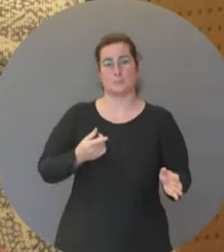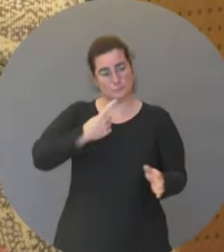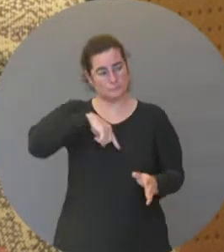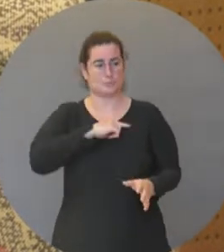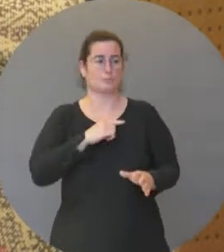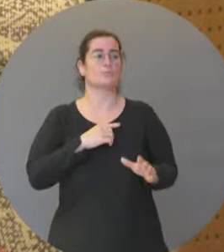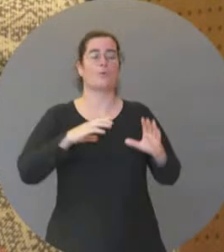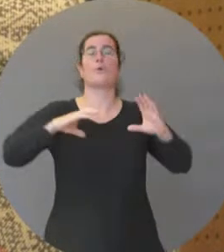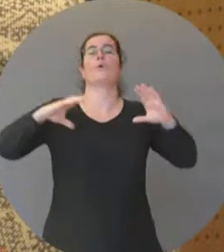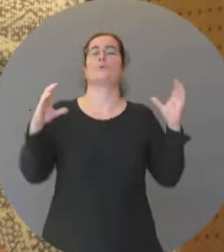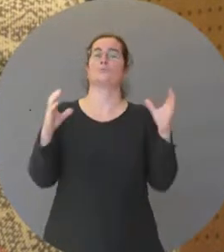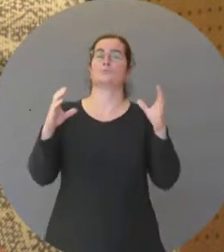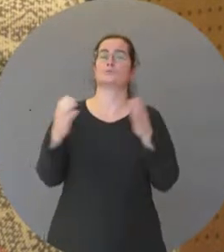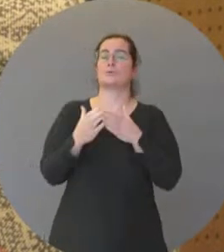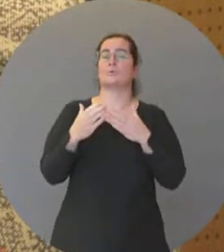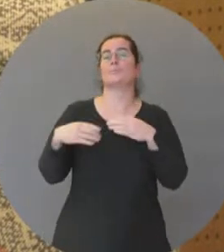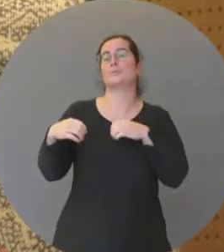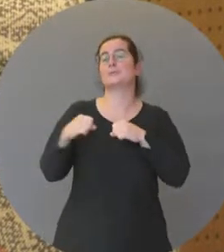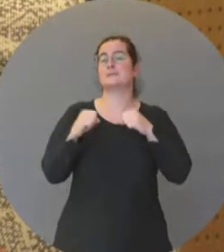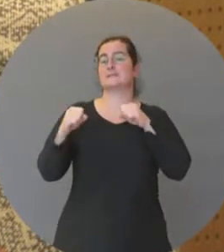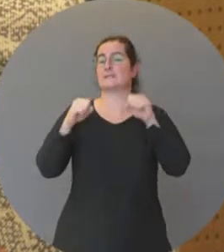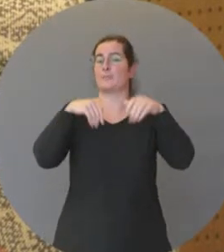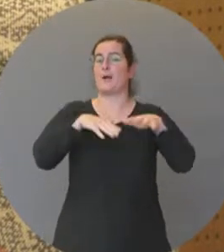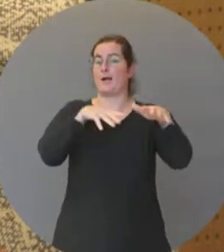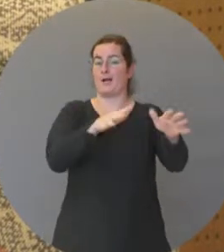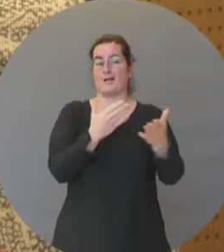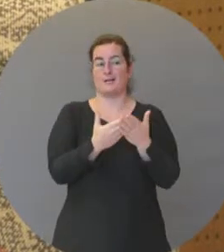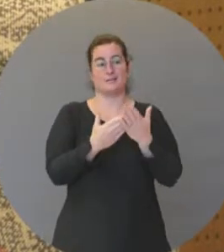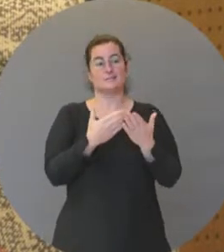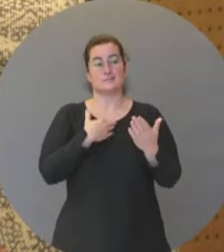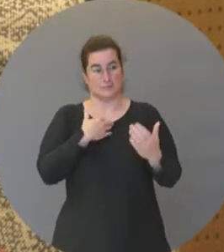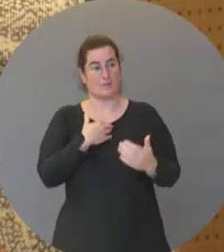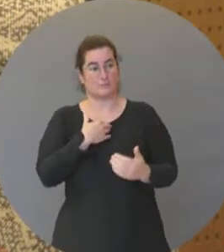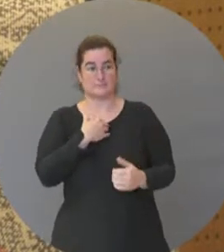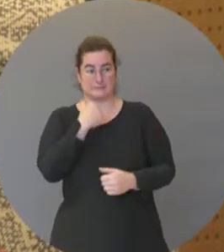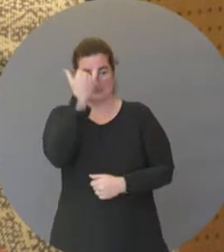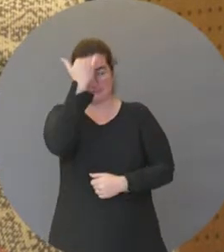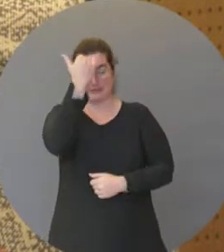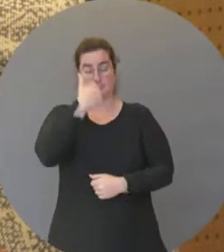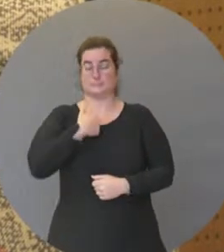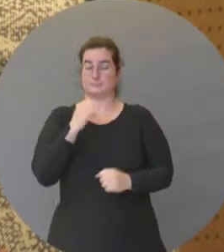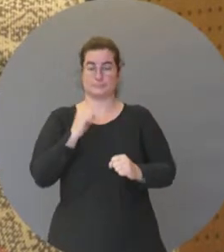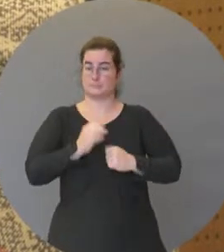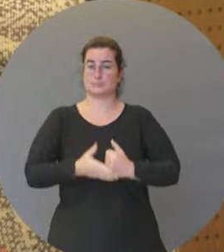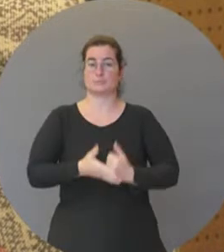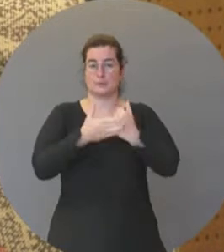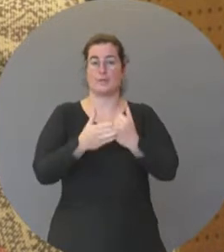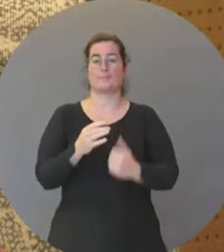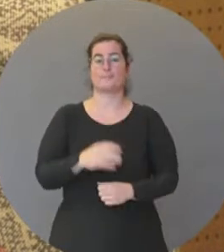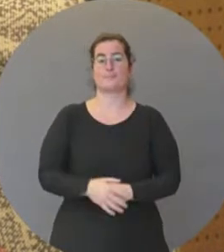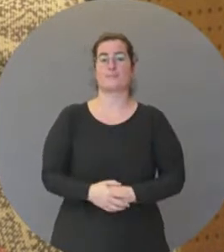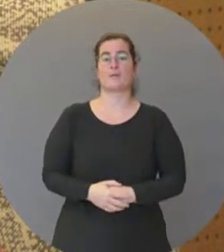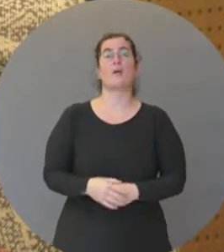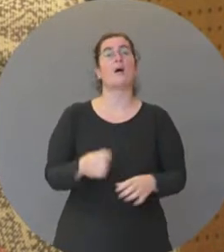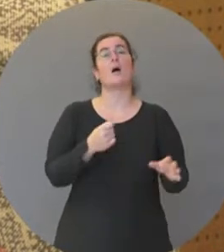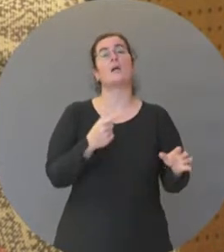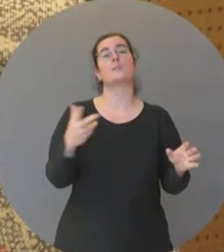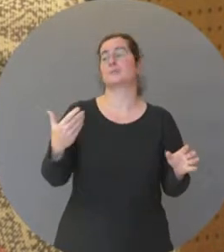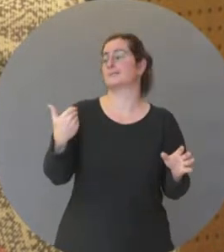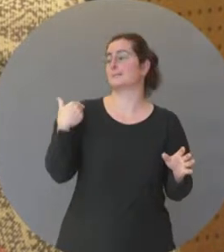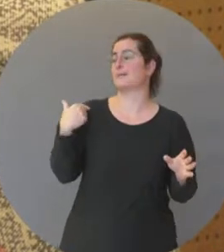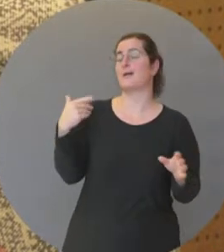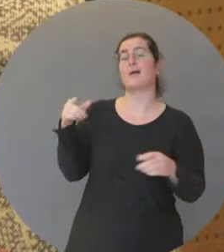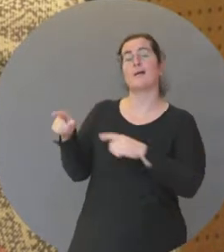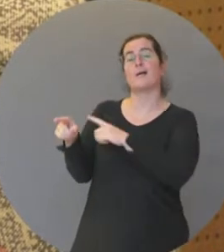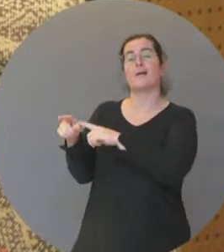c'est nos marins ce type d'initiative qui peut être vraiment une très bonne chose alors on le sait déjà il y a un certain nombre d'actions comme la rappeler madame van de cordelaire qui